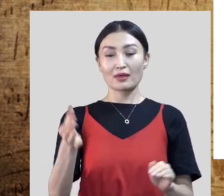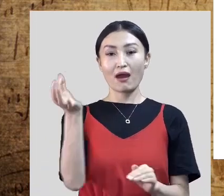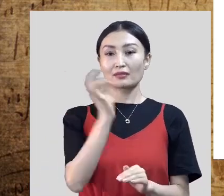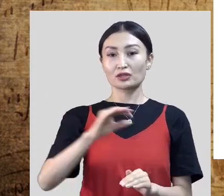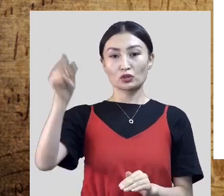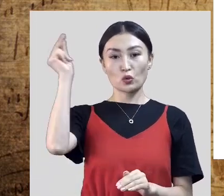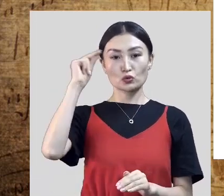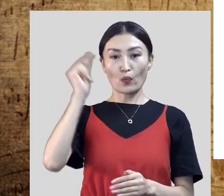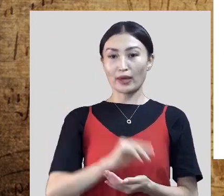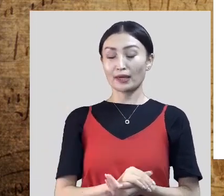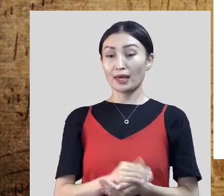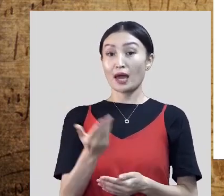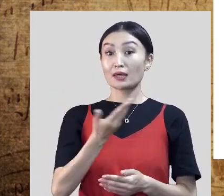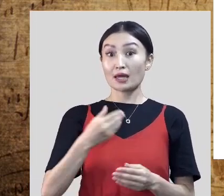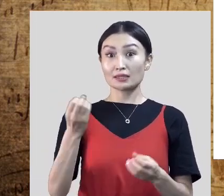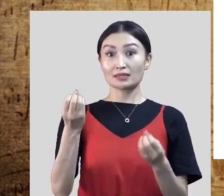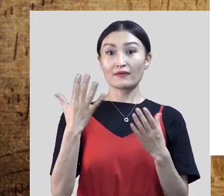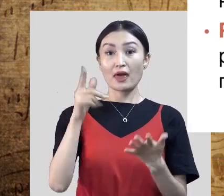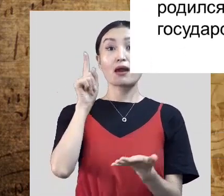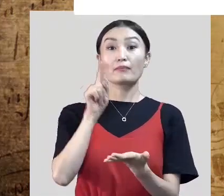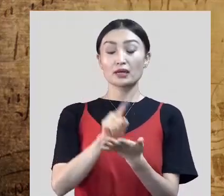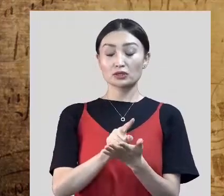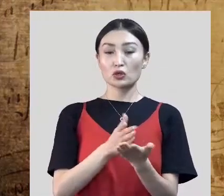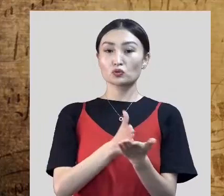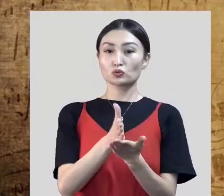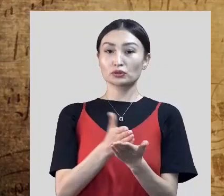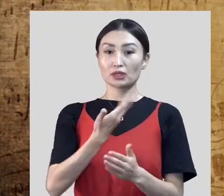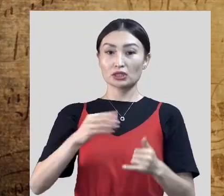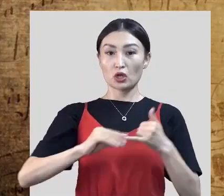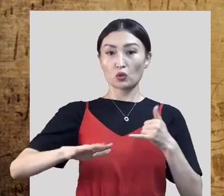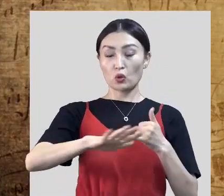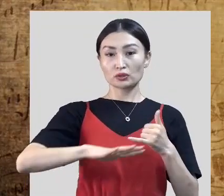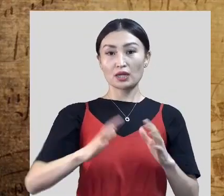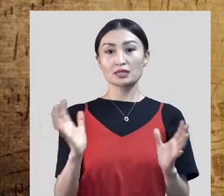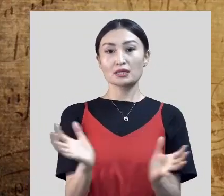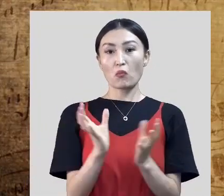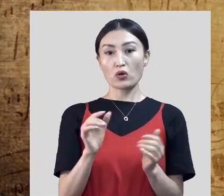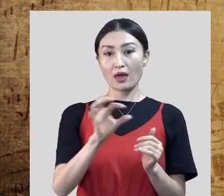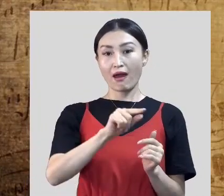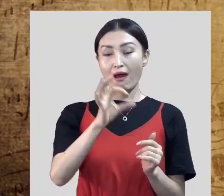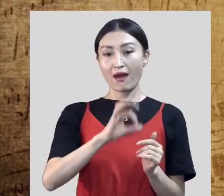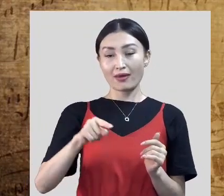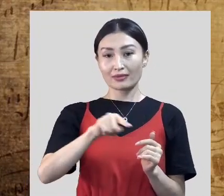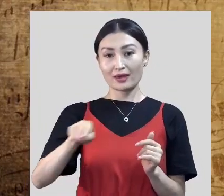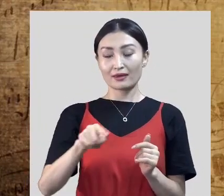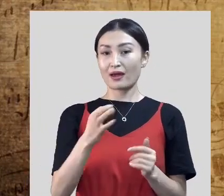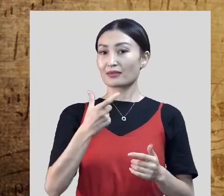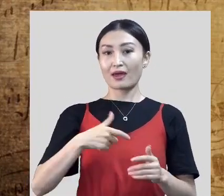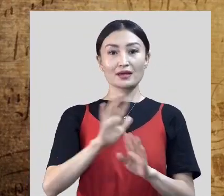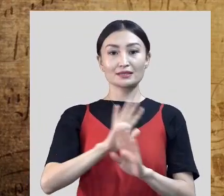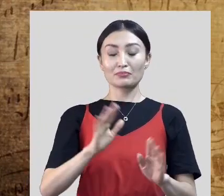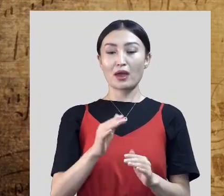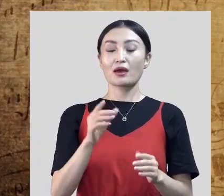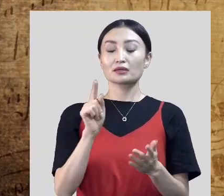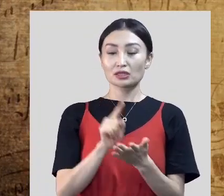учебой. Наша святая обязанность – служить нашей Родине. Забота о ней, а не о себе, должна быть в